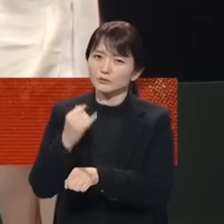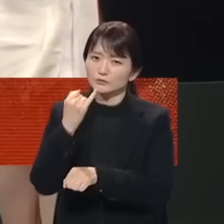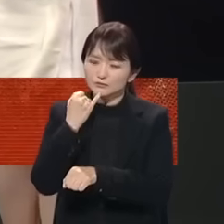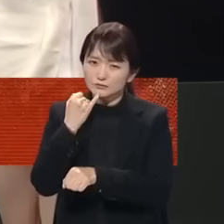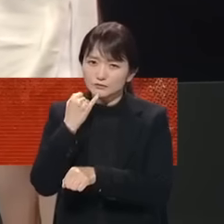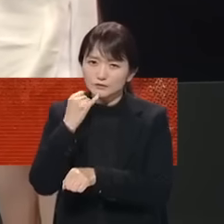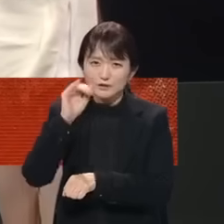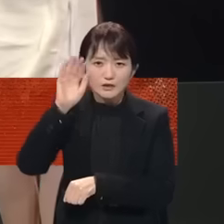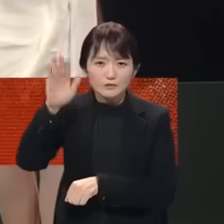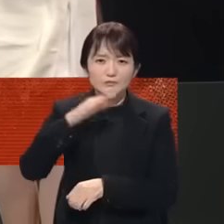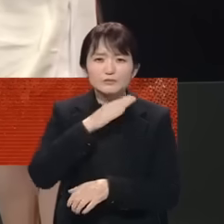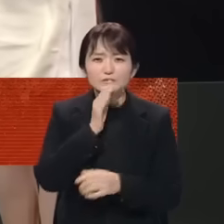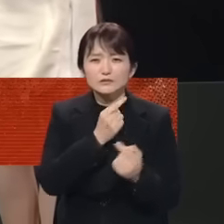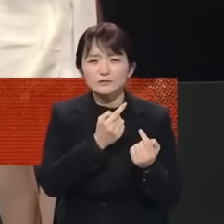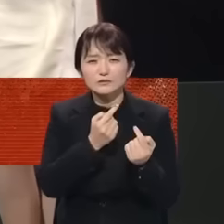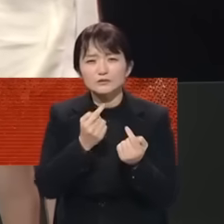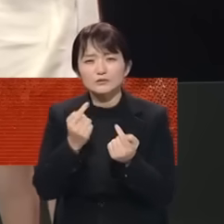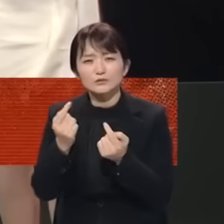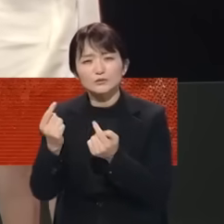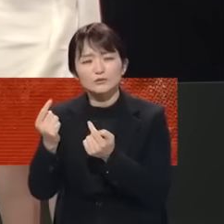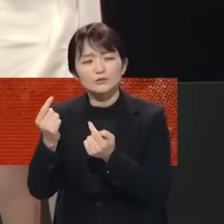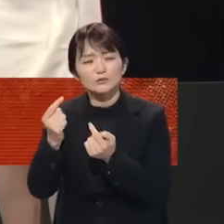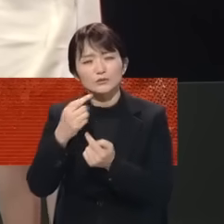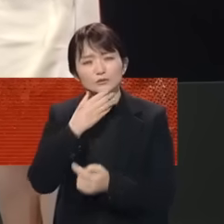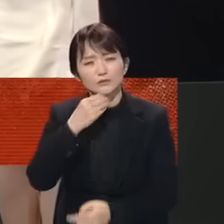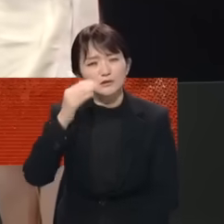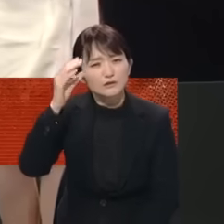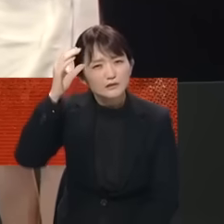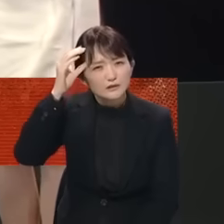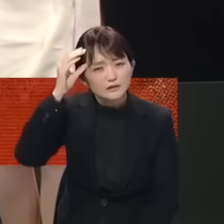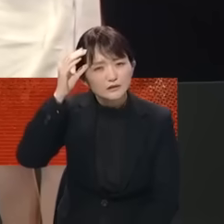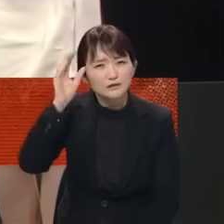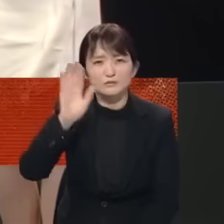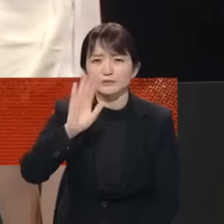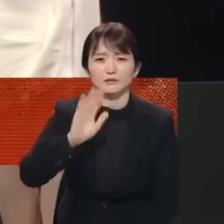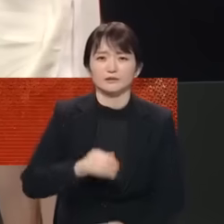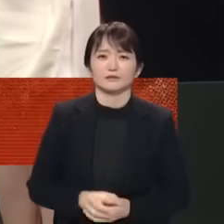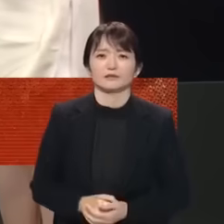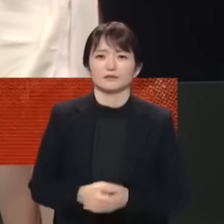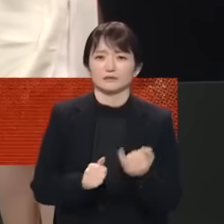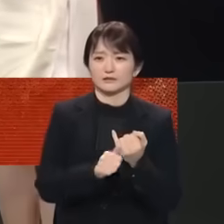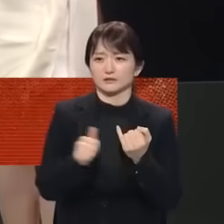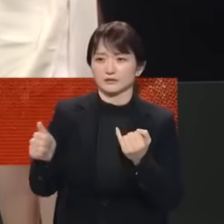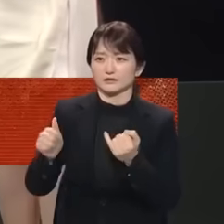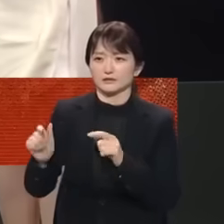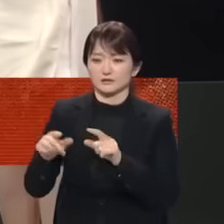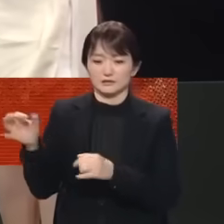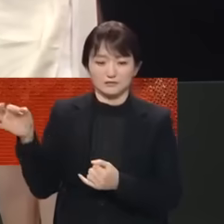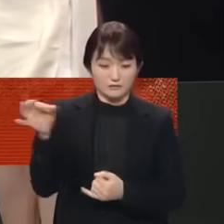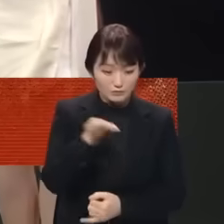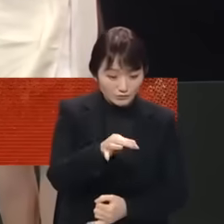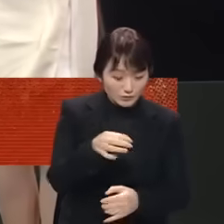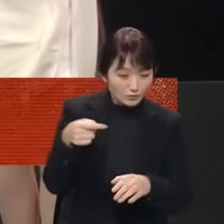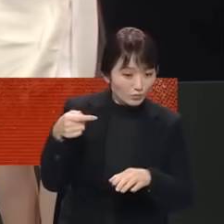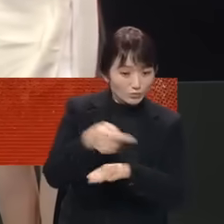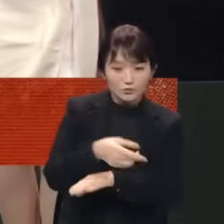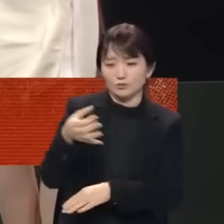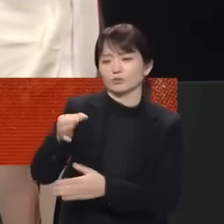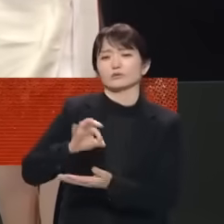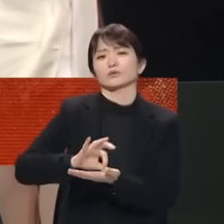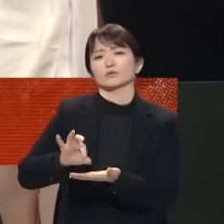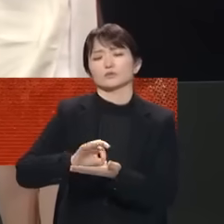꿈꿨지만 현실은 달랐다고 하는데요 남편은 매달 내놓는 생활비 외에는 돈한푼 쓰는 법이